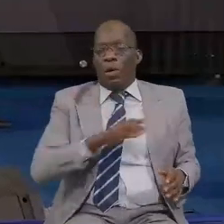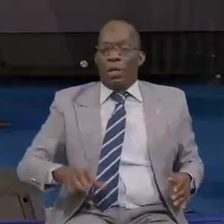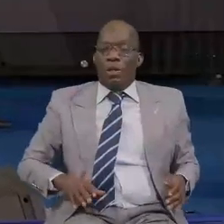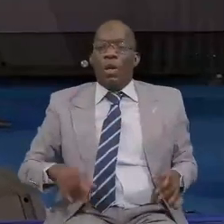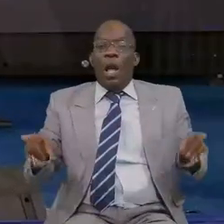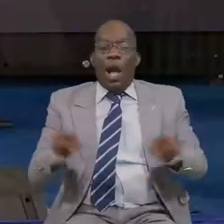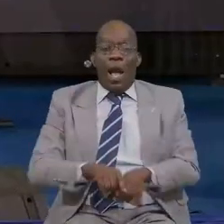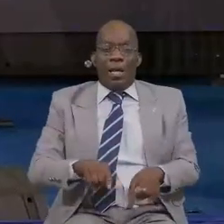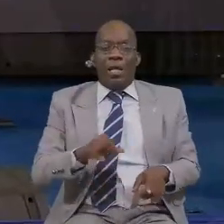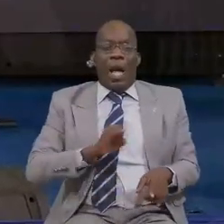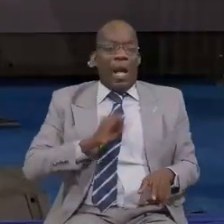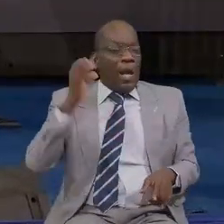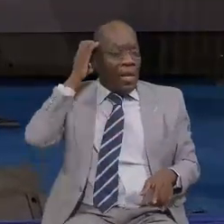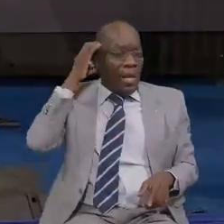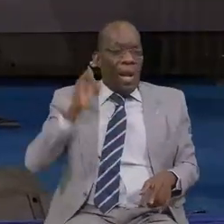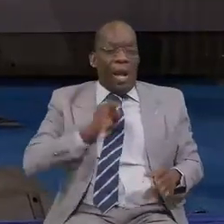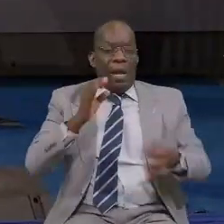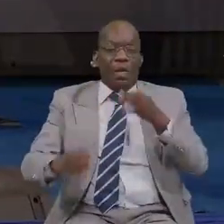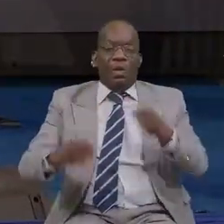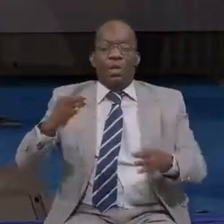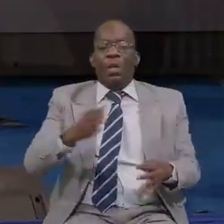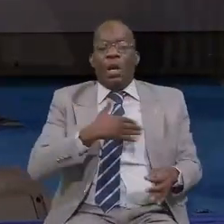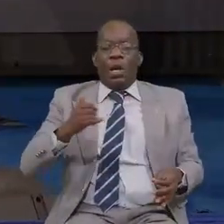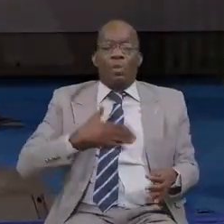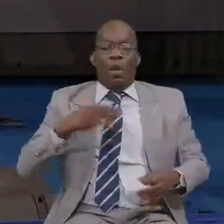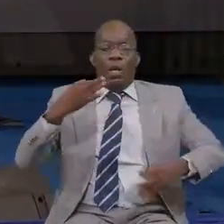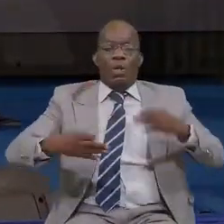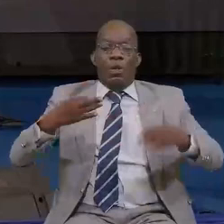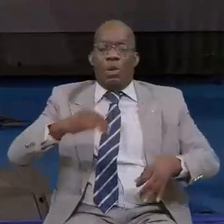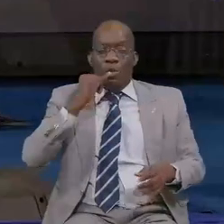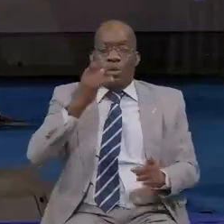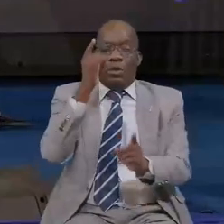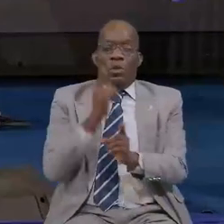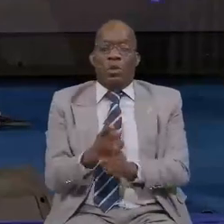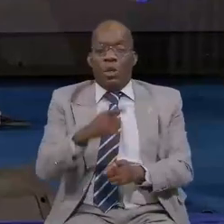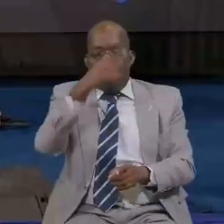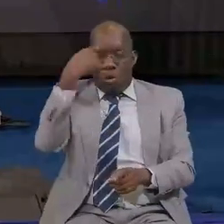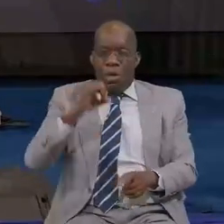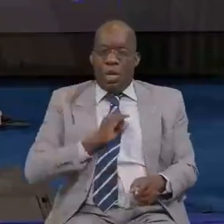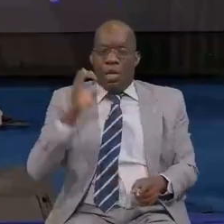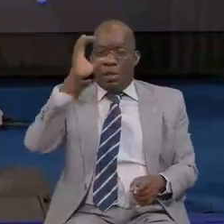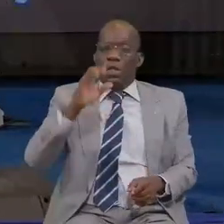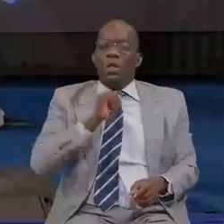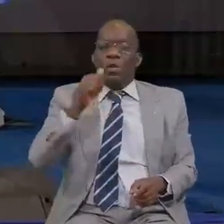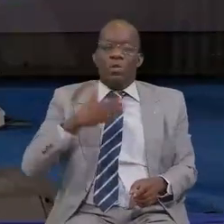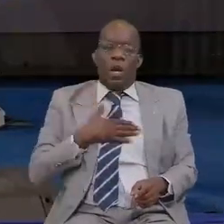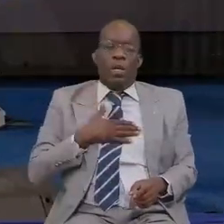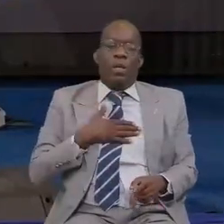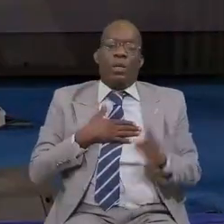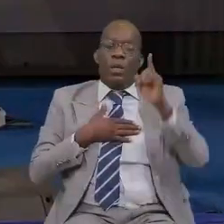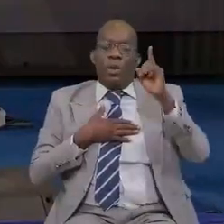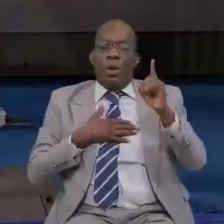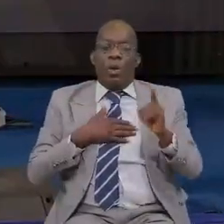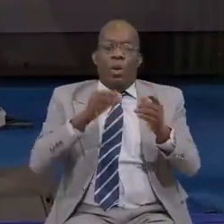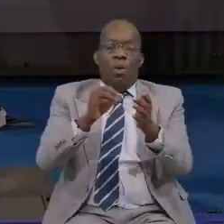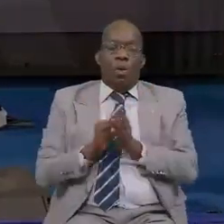selon que j'entends, je juge. Et mon jugement est juste parce que je ne cherche pas ma volonté. Ça, c'est un soldat. Le soldat